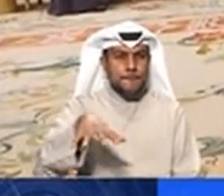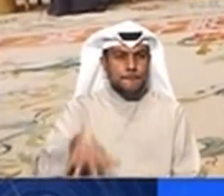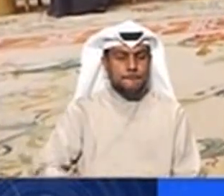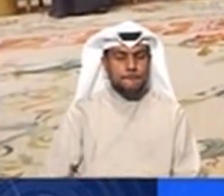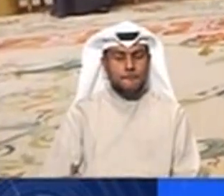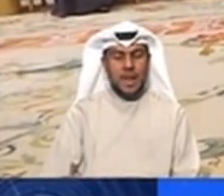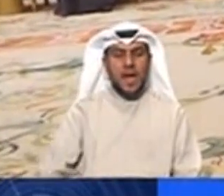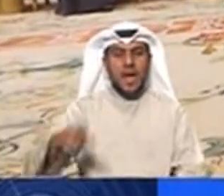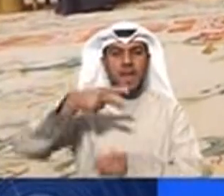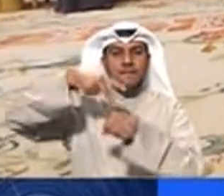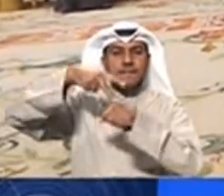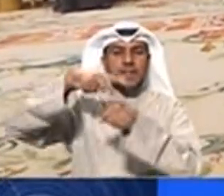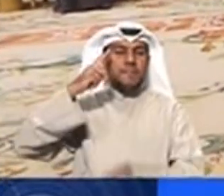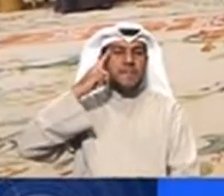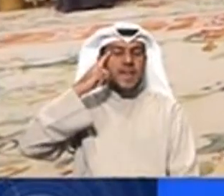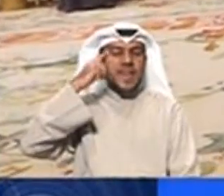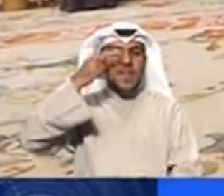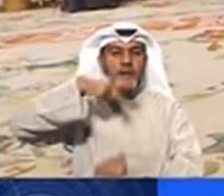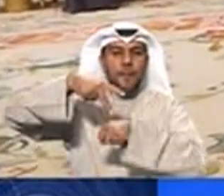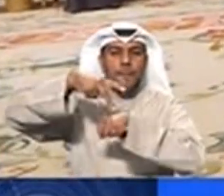لجمهورية الفلبين.